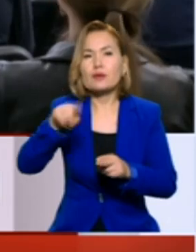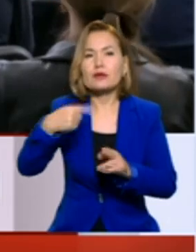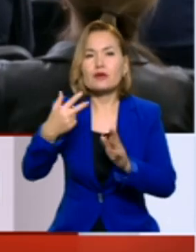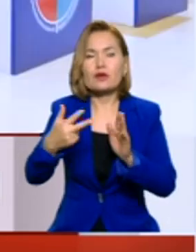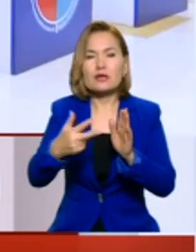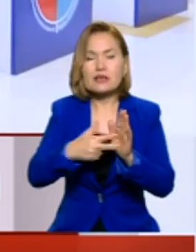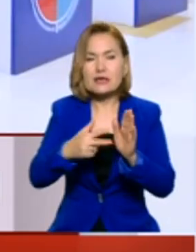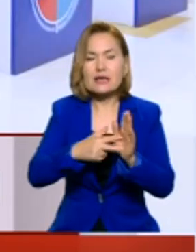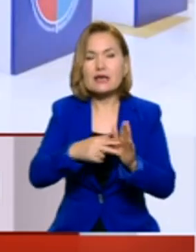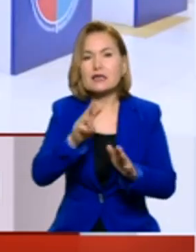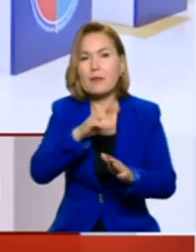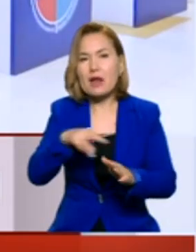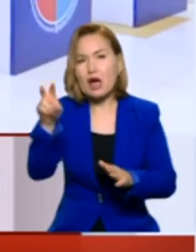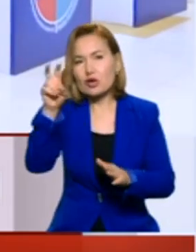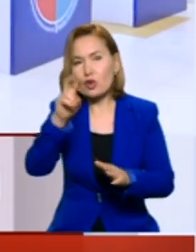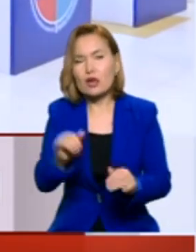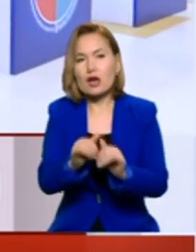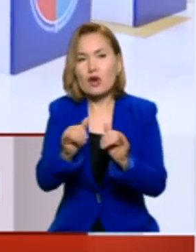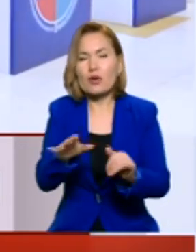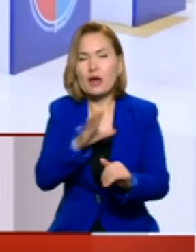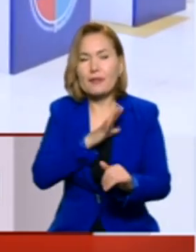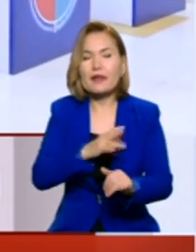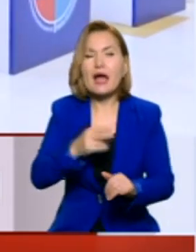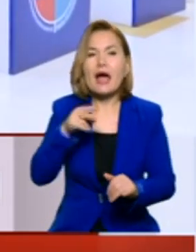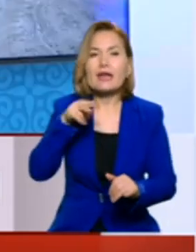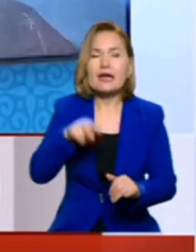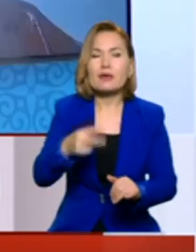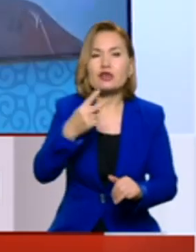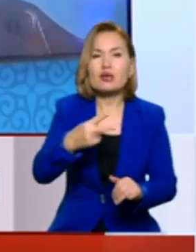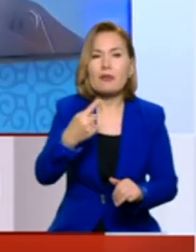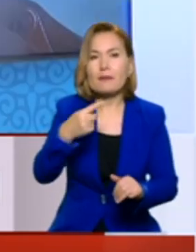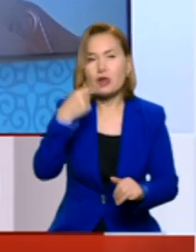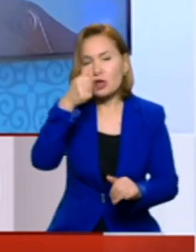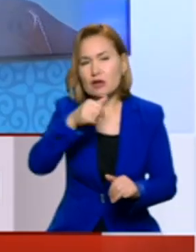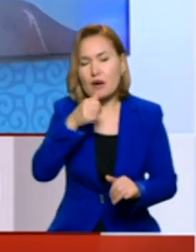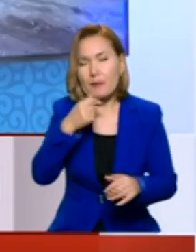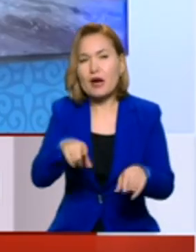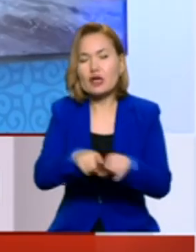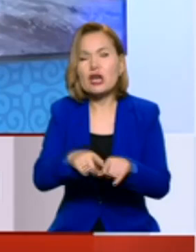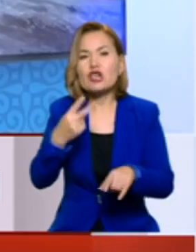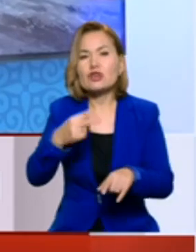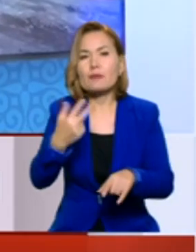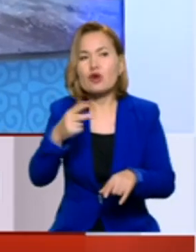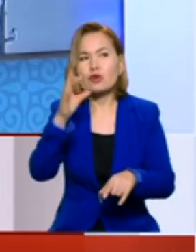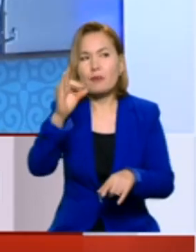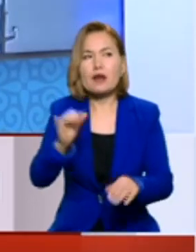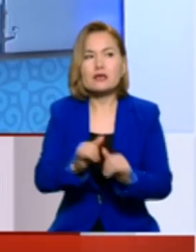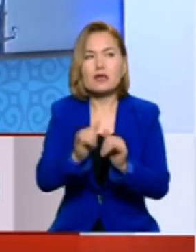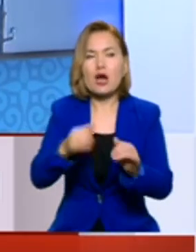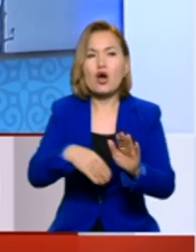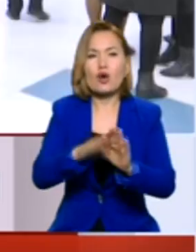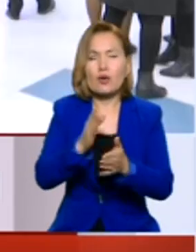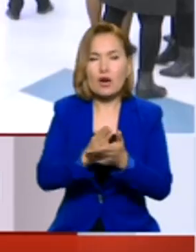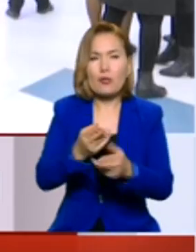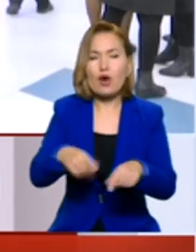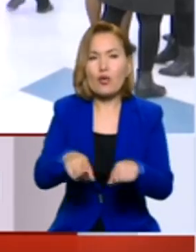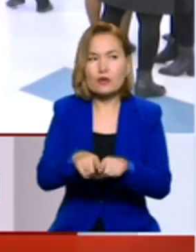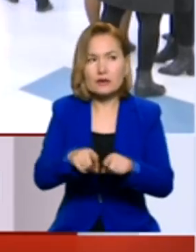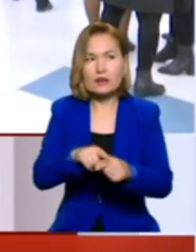миллиард долларға жеткен. Бұл 21-ші жылмен салыстырғанда 23%-ға көп. Яғни